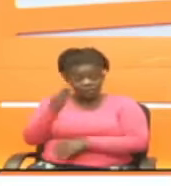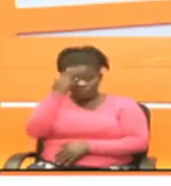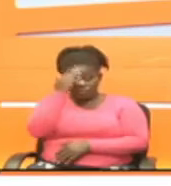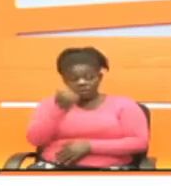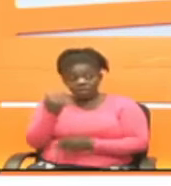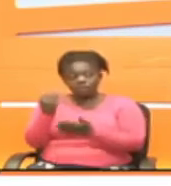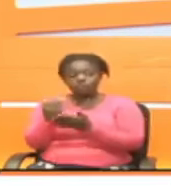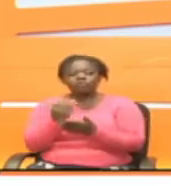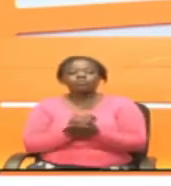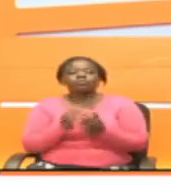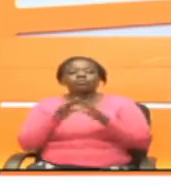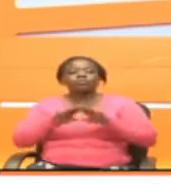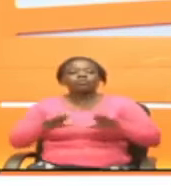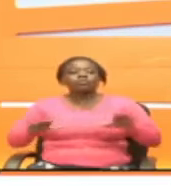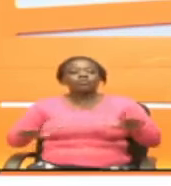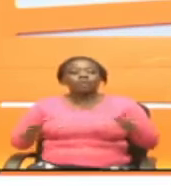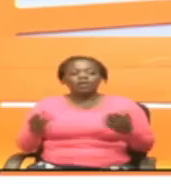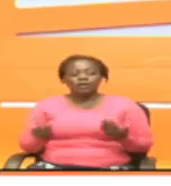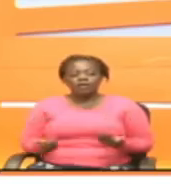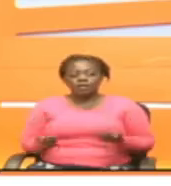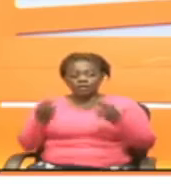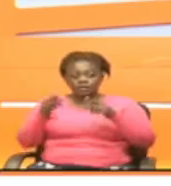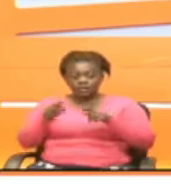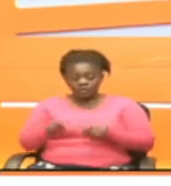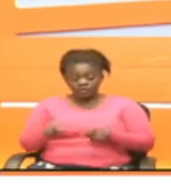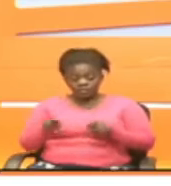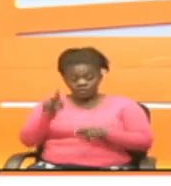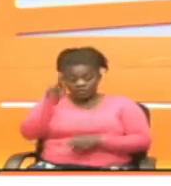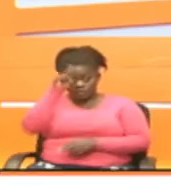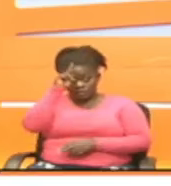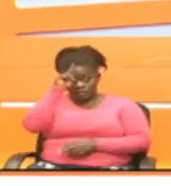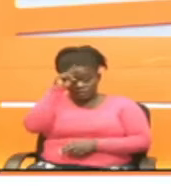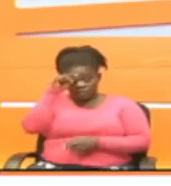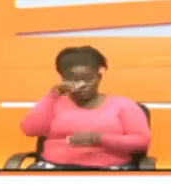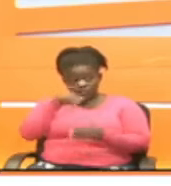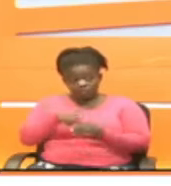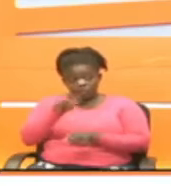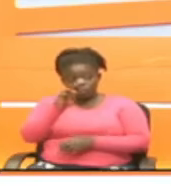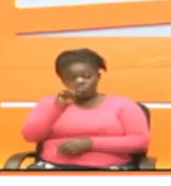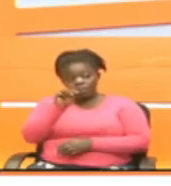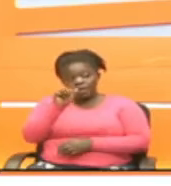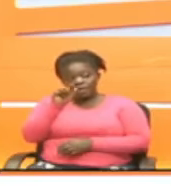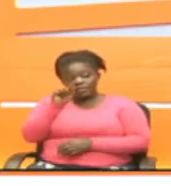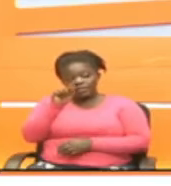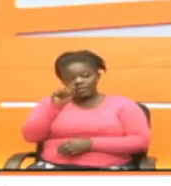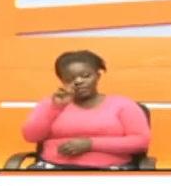nsonga za kibanja. Biri ku kyalo lwa Mwende mu ggombolola y'e Mateete.